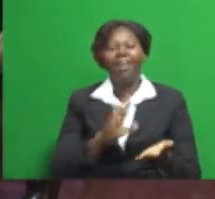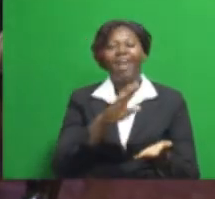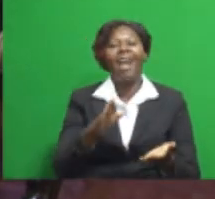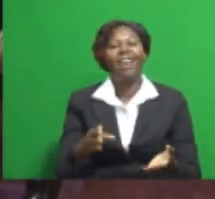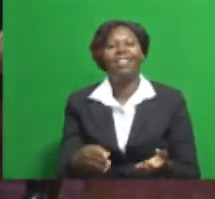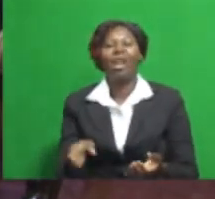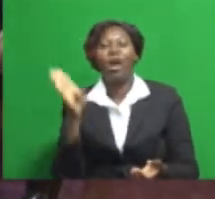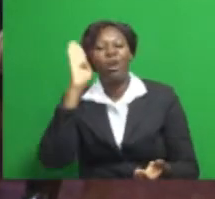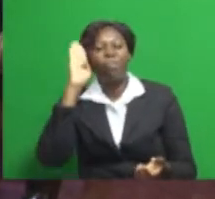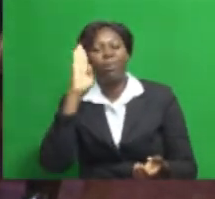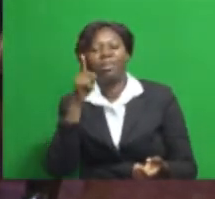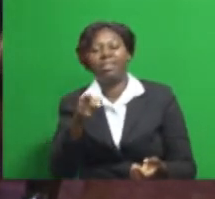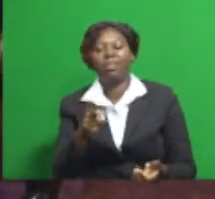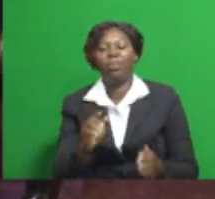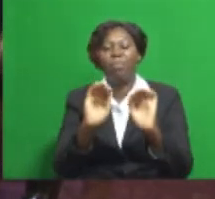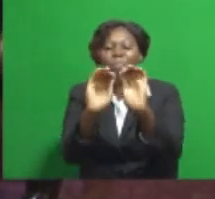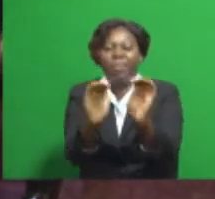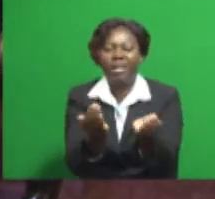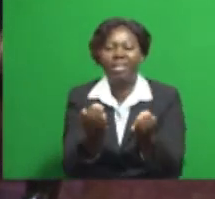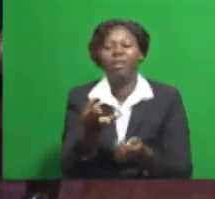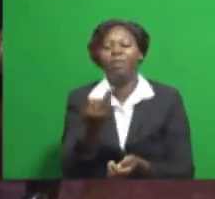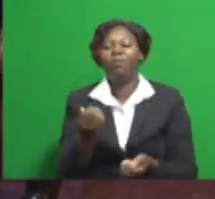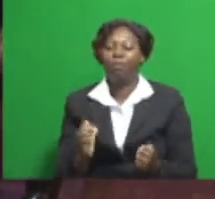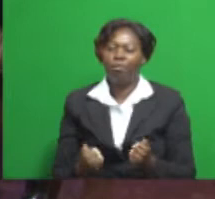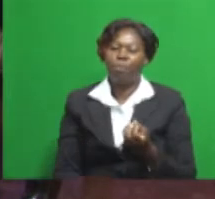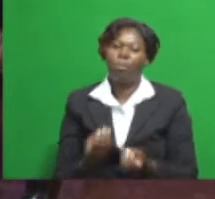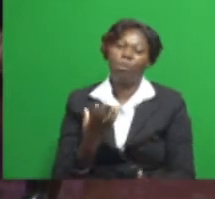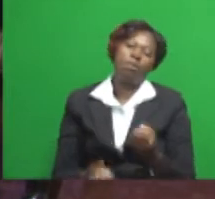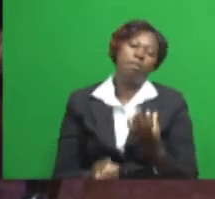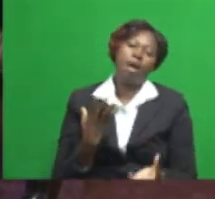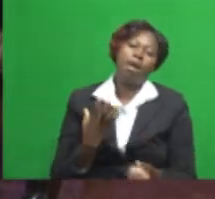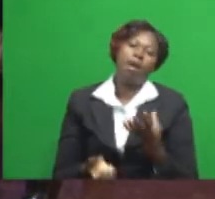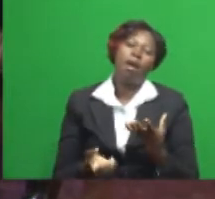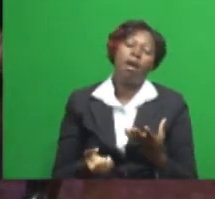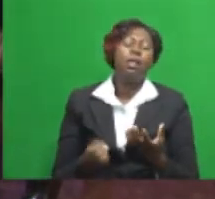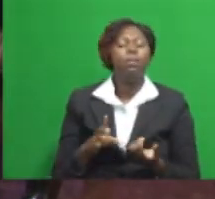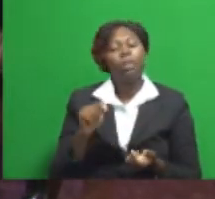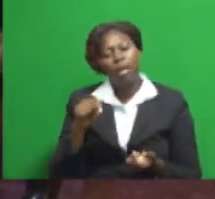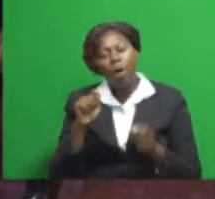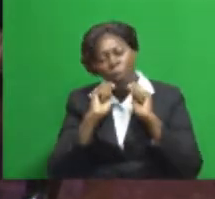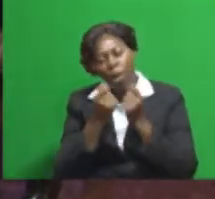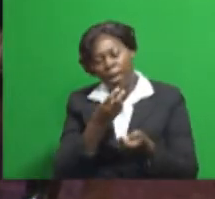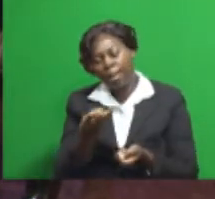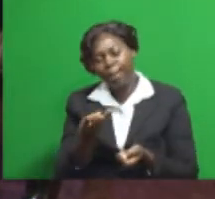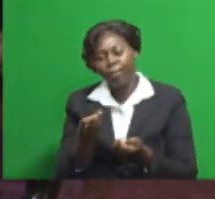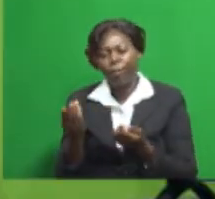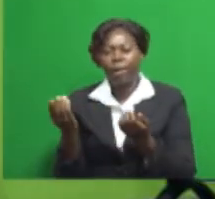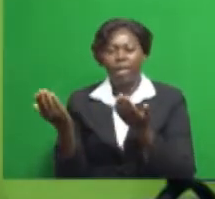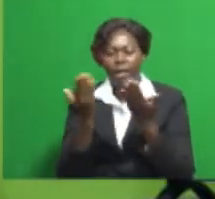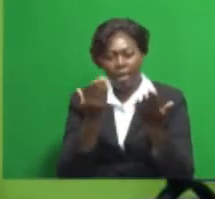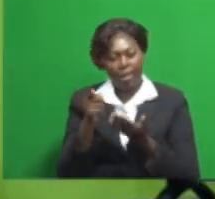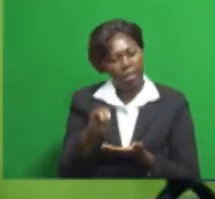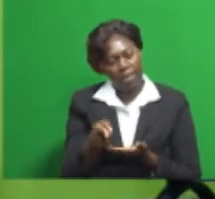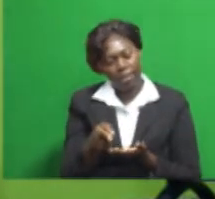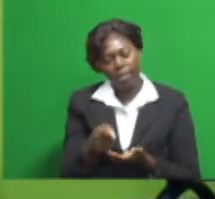yemunozva kuti chayakanakira chisei ndakati tiverenge ndimai. Eh. Kune munhu anogona kutoya kwamuroti pastor ndirikuzvinzwa. Mm. But munozva kuti